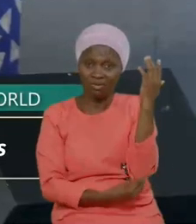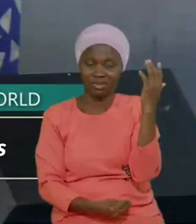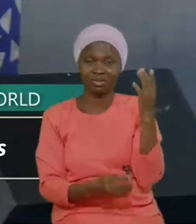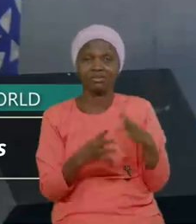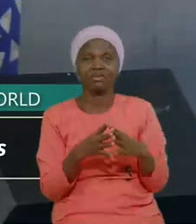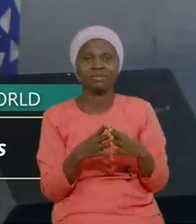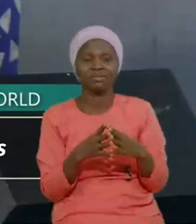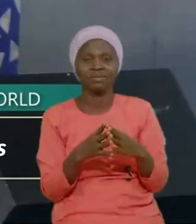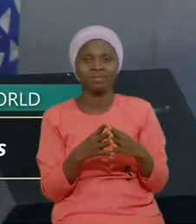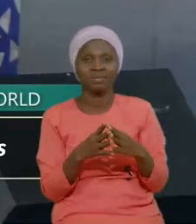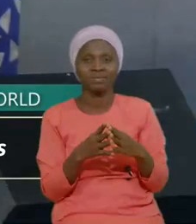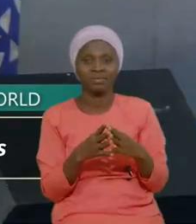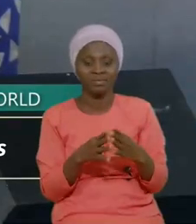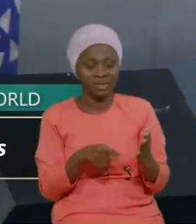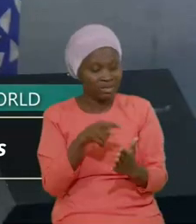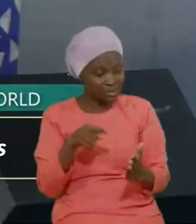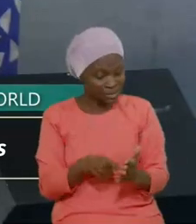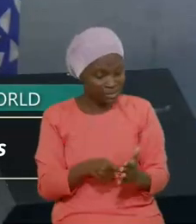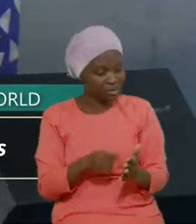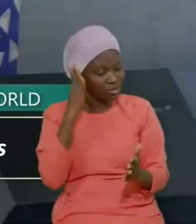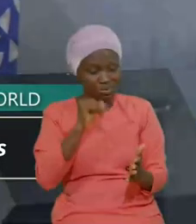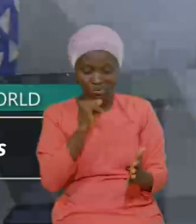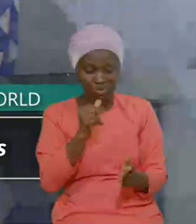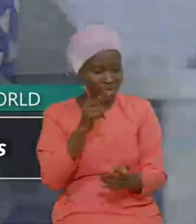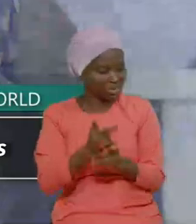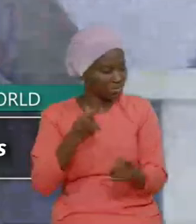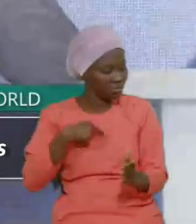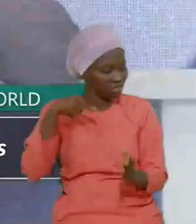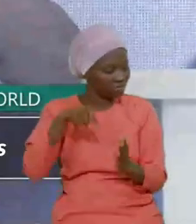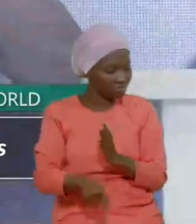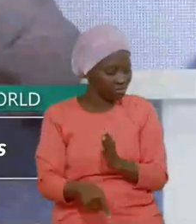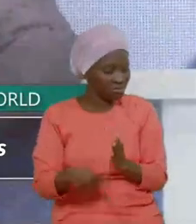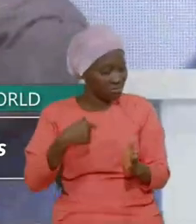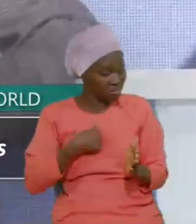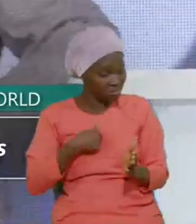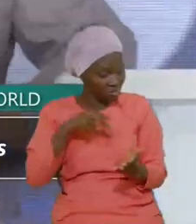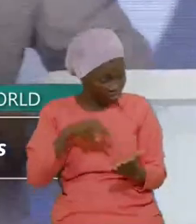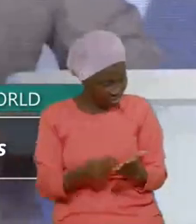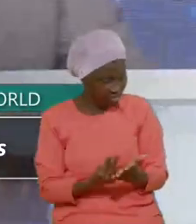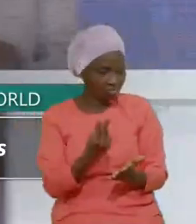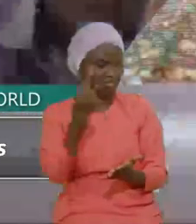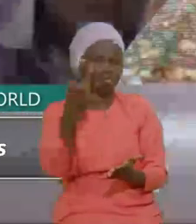changement. Ton attitude vis-à-vis de la pauvreté. I am rising up.